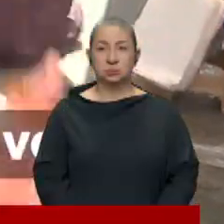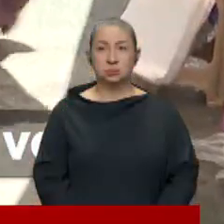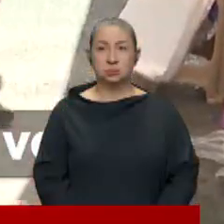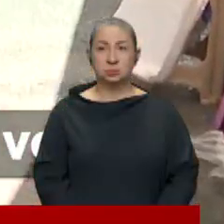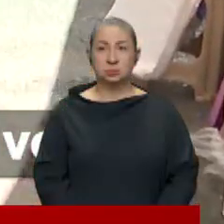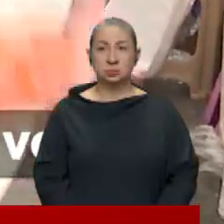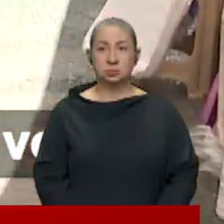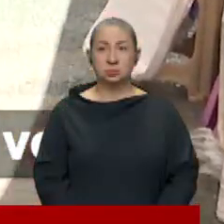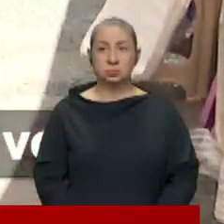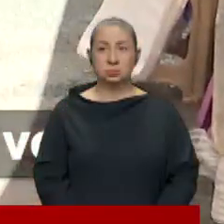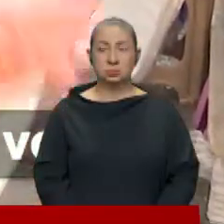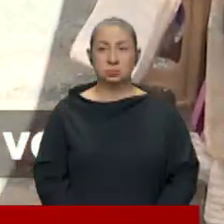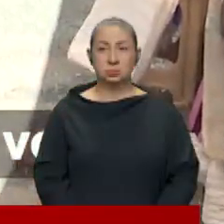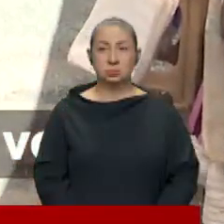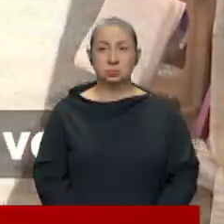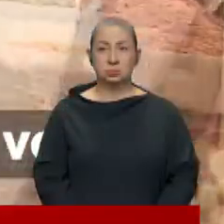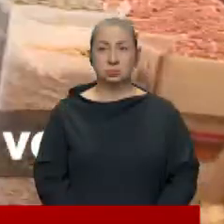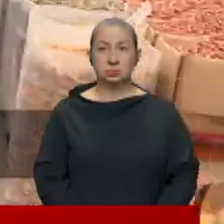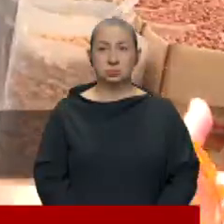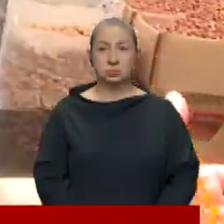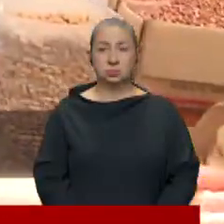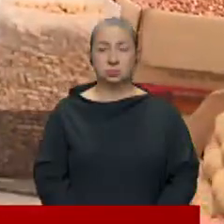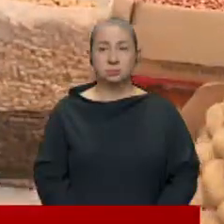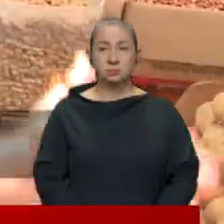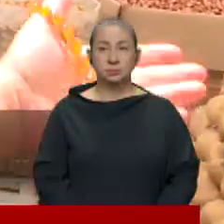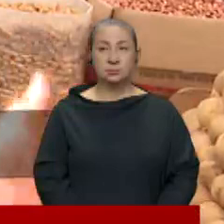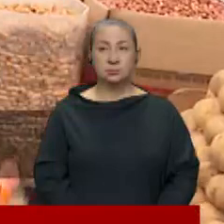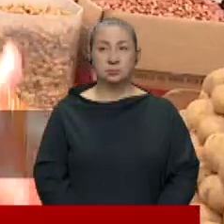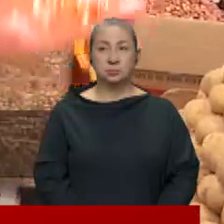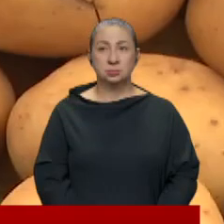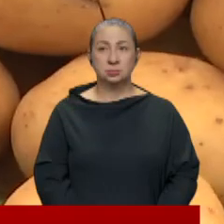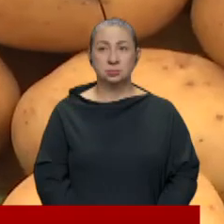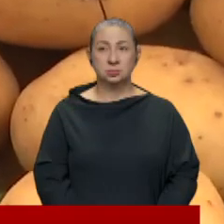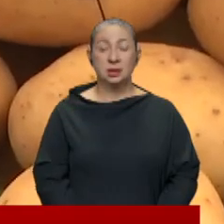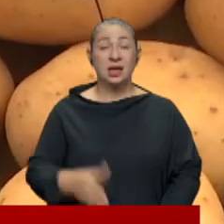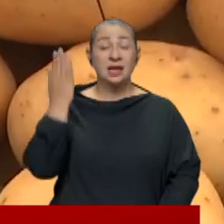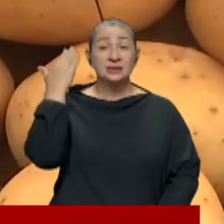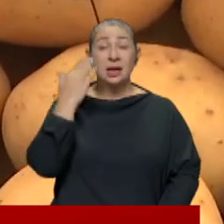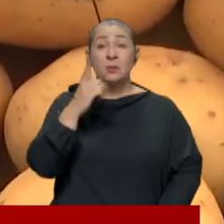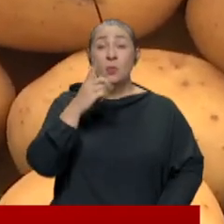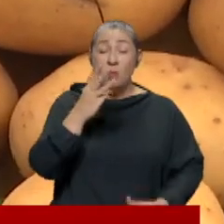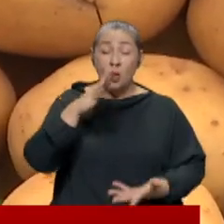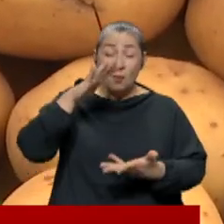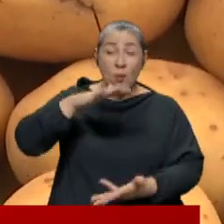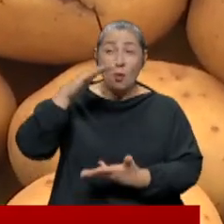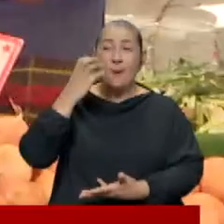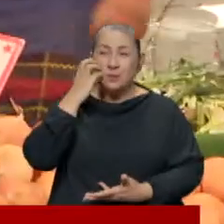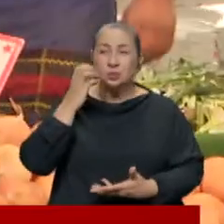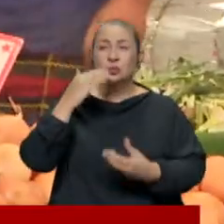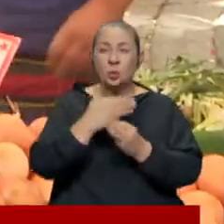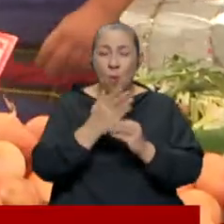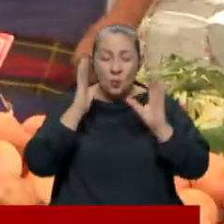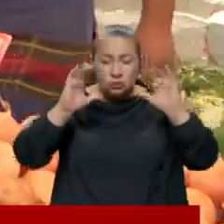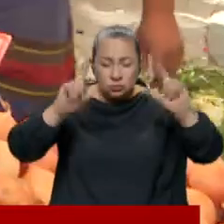bunun ilacı var, gübresi var, toplaması var. Geçen sene 3 liraydı, 2 liraydı. Eskiden kilo kilo alınan patates de soğan